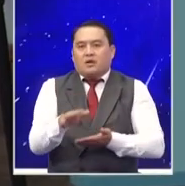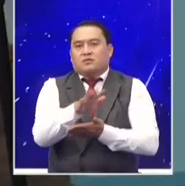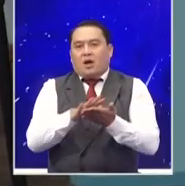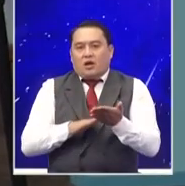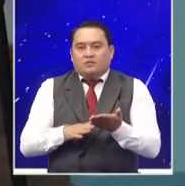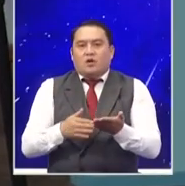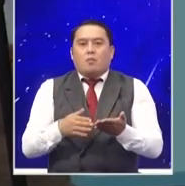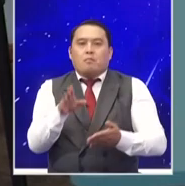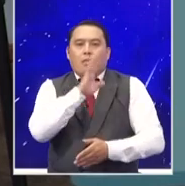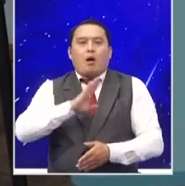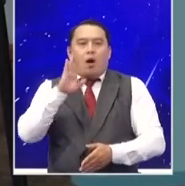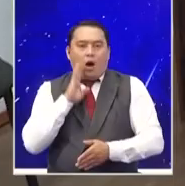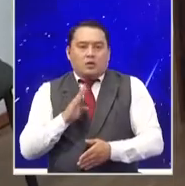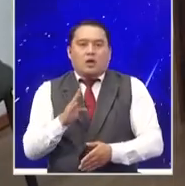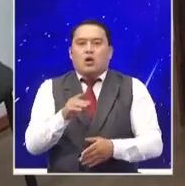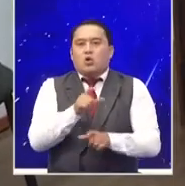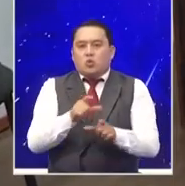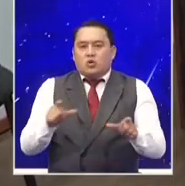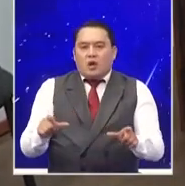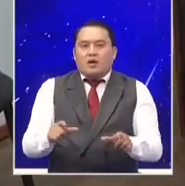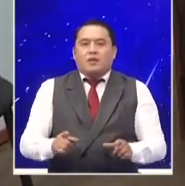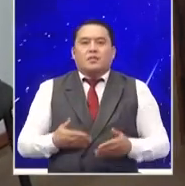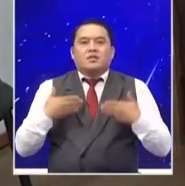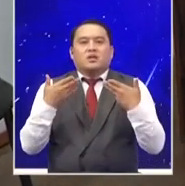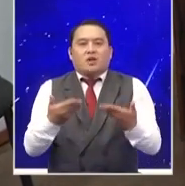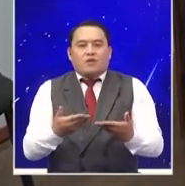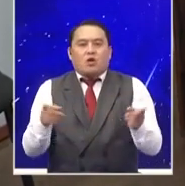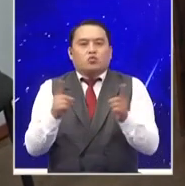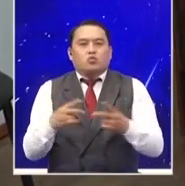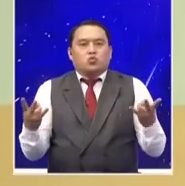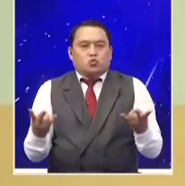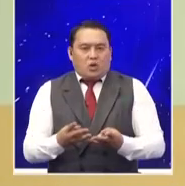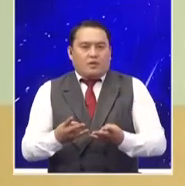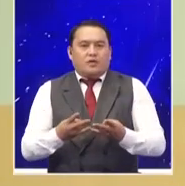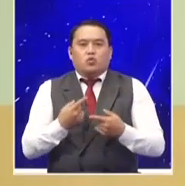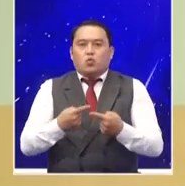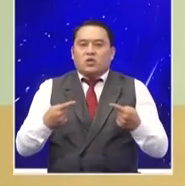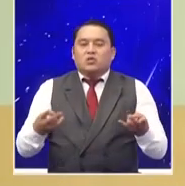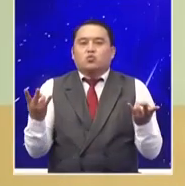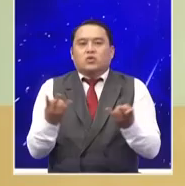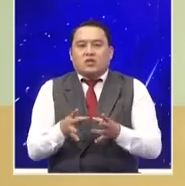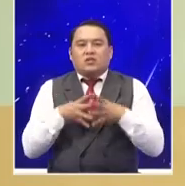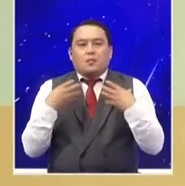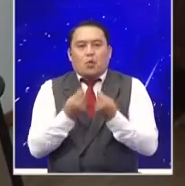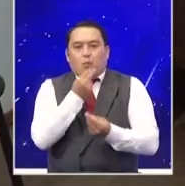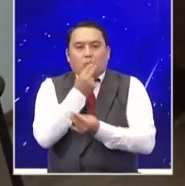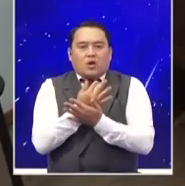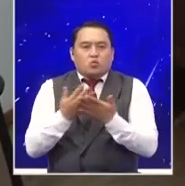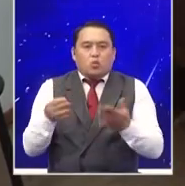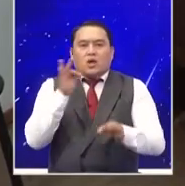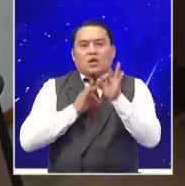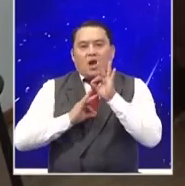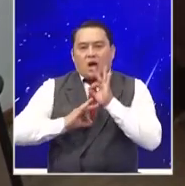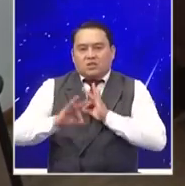через онлайн-ресурсы принимают заявки от многодетных матерей, людей с особыми потребностями и других нуждающихся и доставляют необходимые